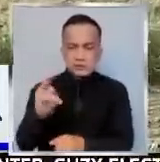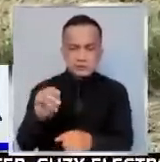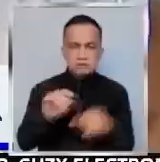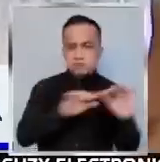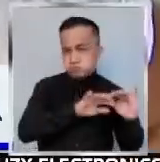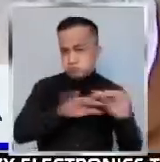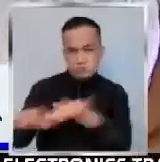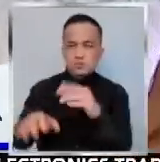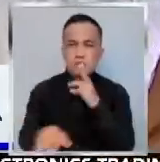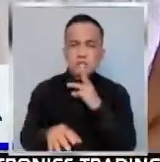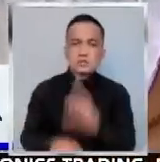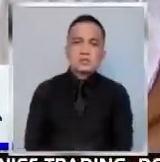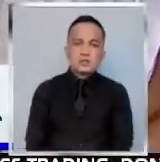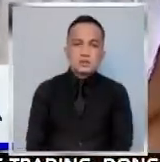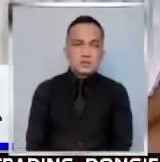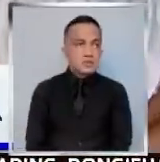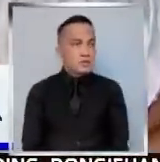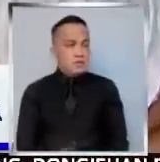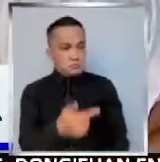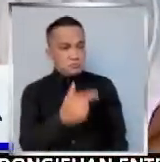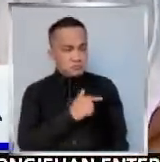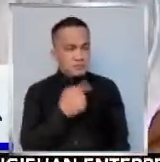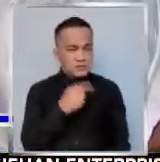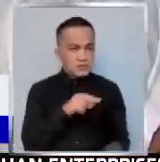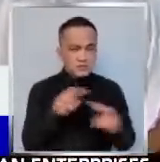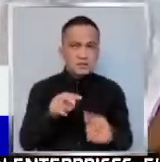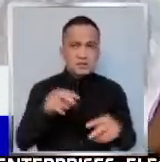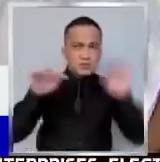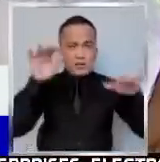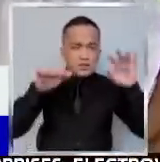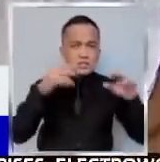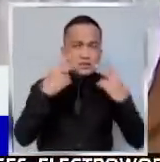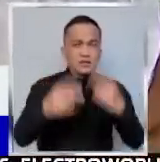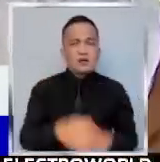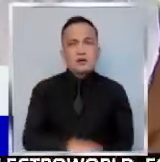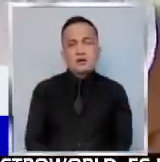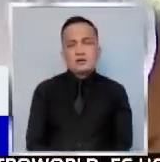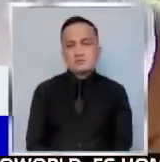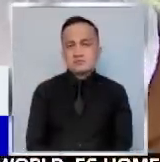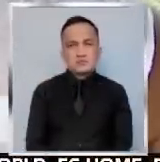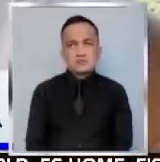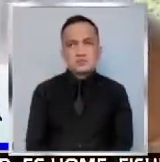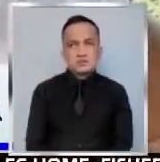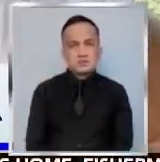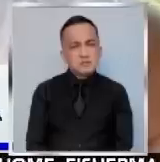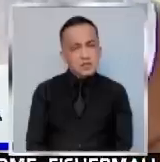tubig. Masakit doon yung nakikita ko siya gumaganong-ganong doon. Pamangkin ako dapat.